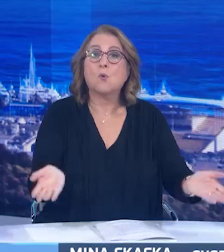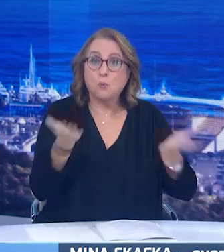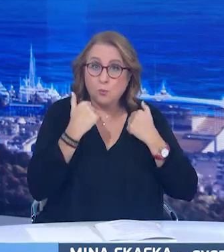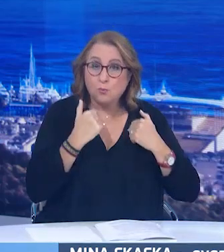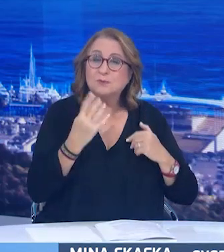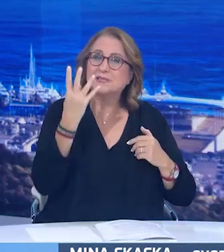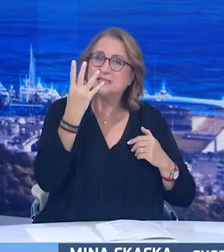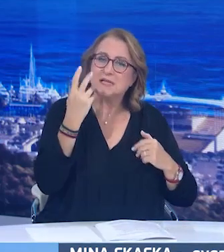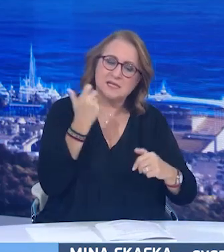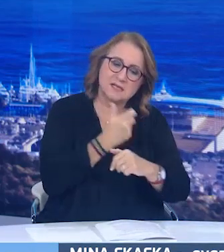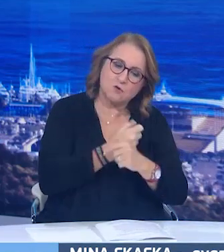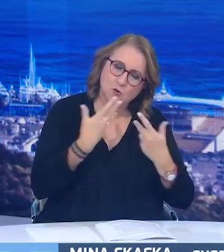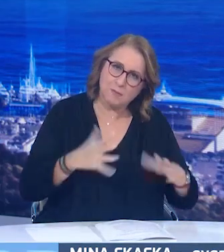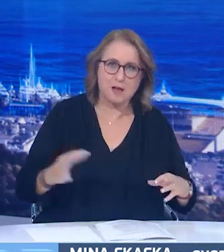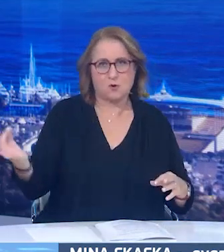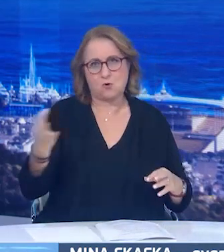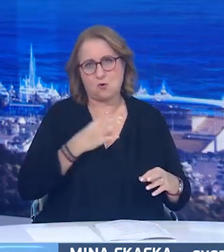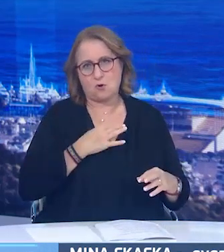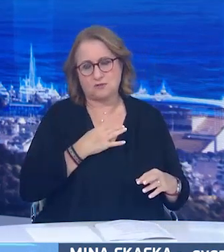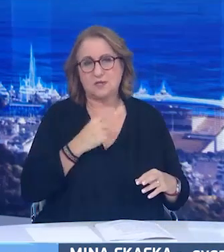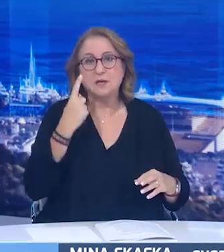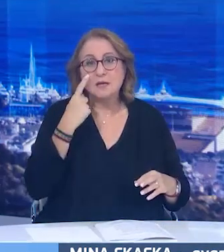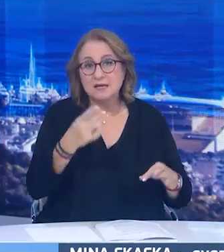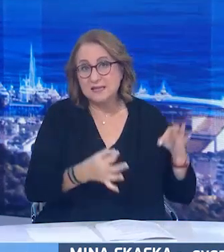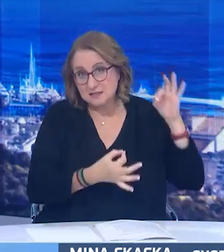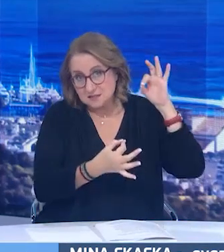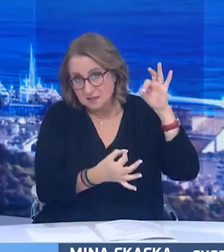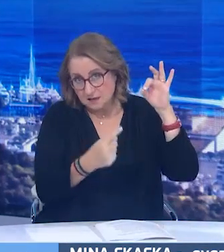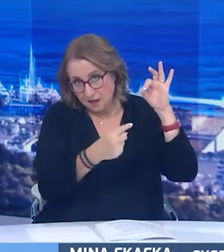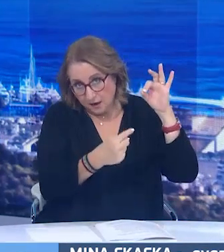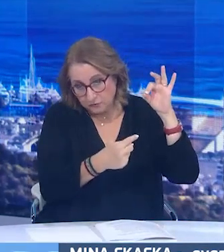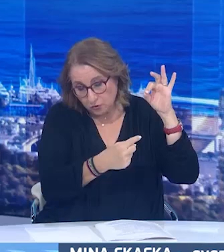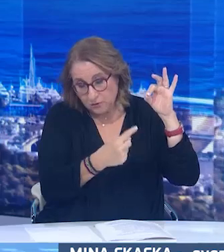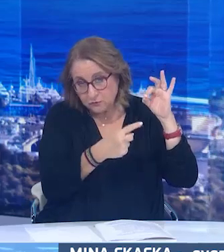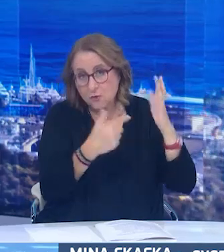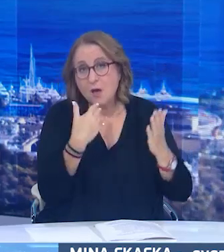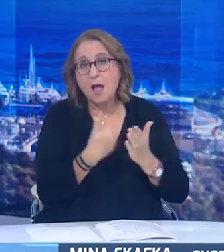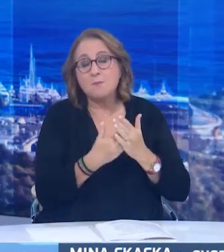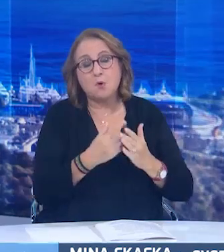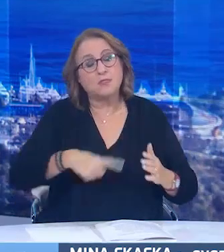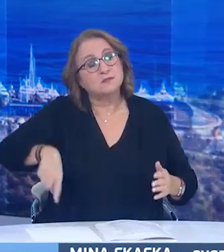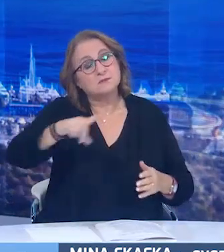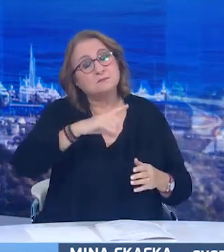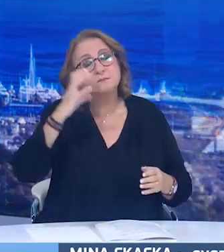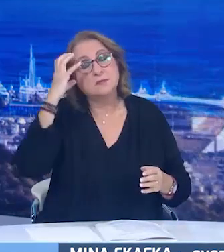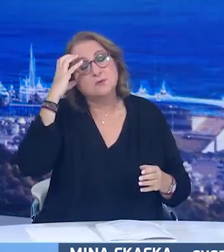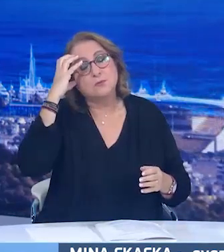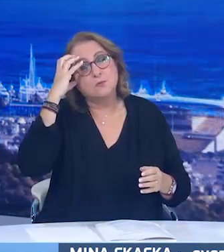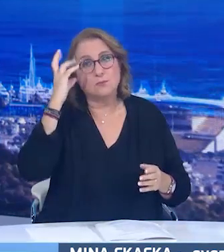4 εμβολιασμένοι. Νομίζω ότι αυτό πρέπει να το θυμηθούμε και να το θυμόμαστε γενικά. Είναι πάρα πολύ σημαντικό να μην